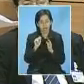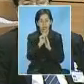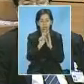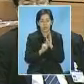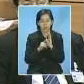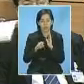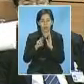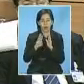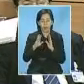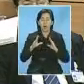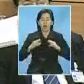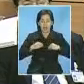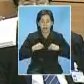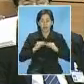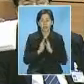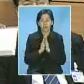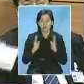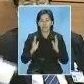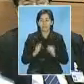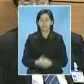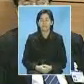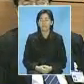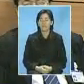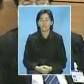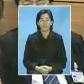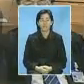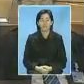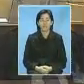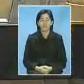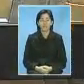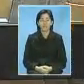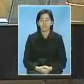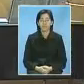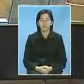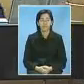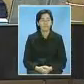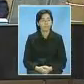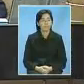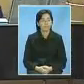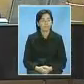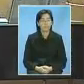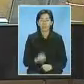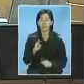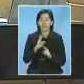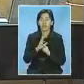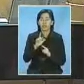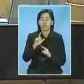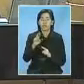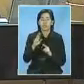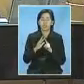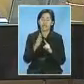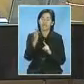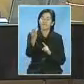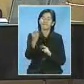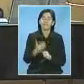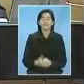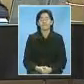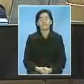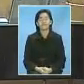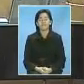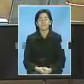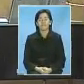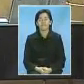ราชบัญญัติฉบับนี้ด้วยครับขอบคุณครับท่านวชระเพชรทอง